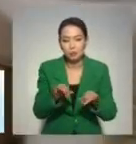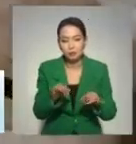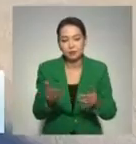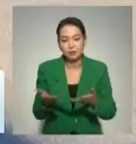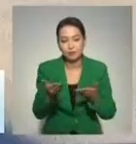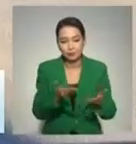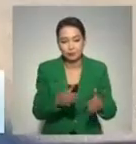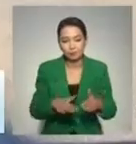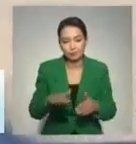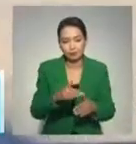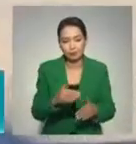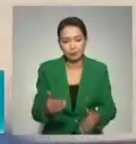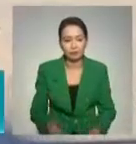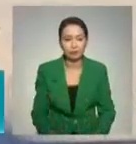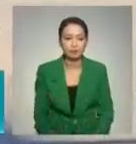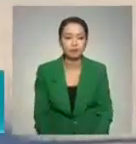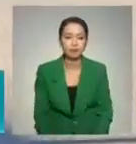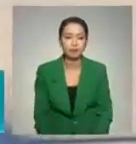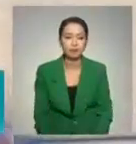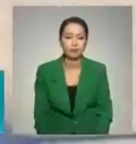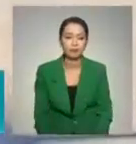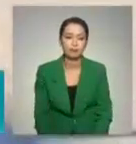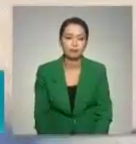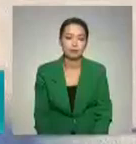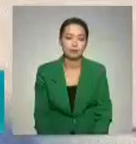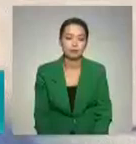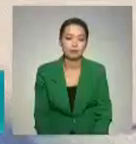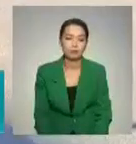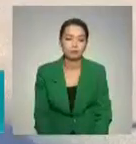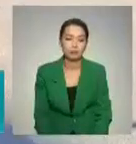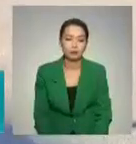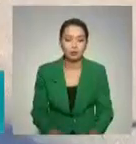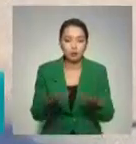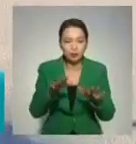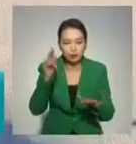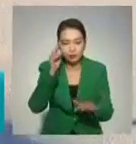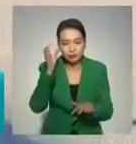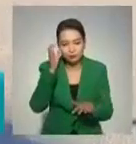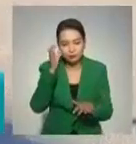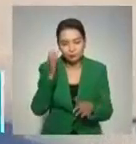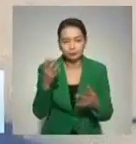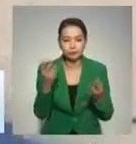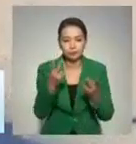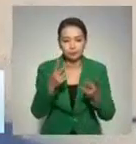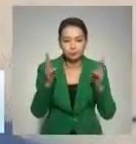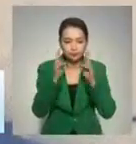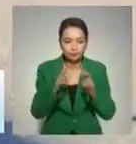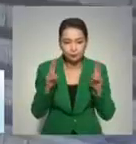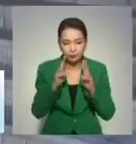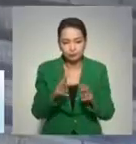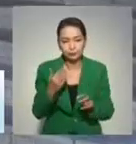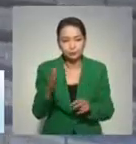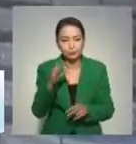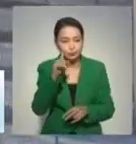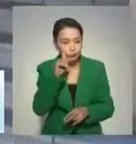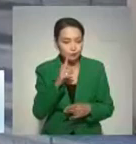прилегающих территориях. Делаем такой объезд ряда объектов образования, скажем так, посмотреть на предмет